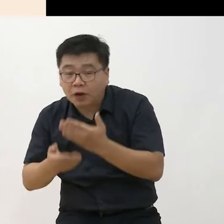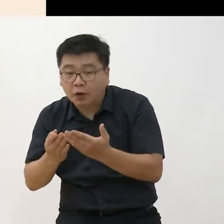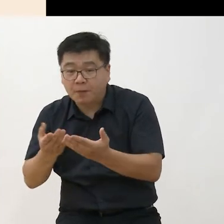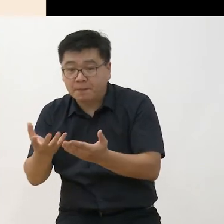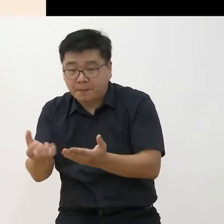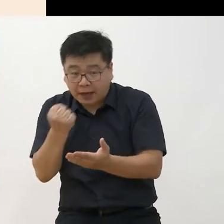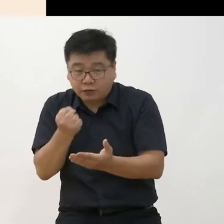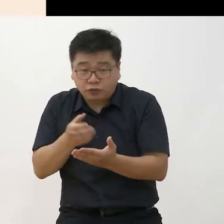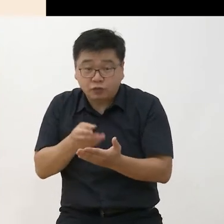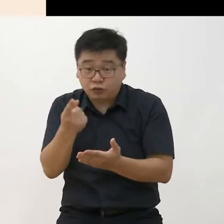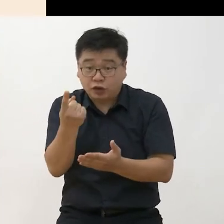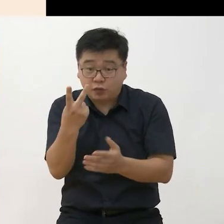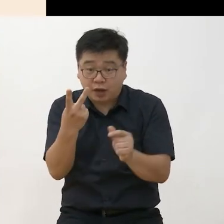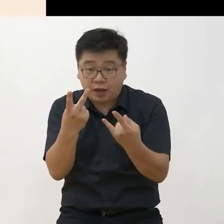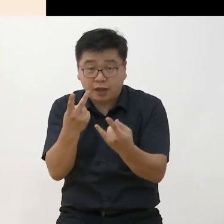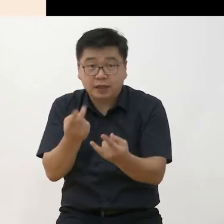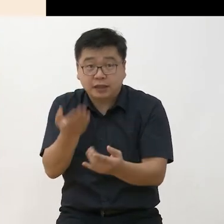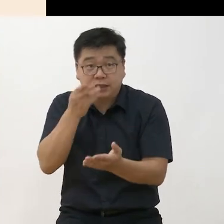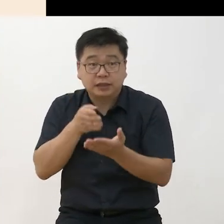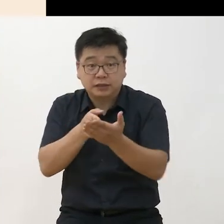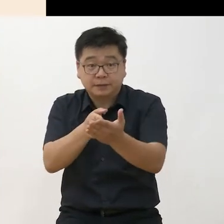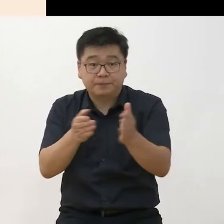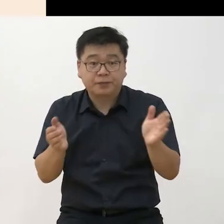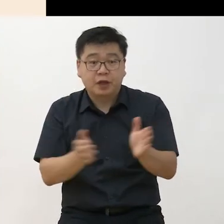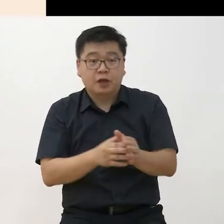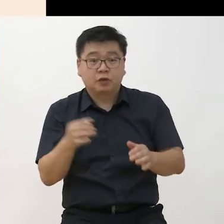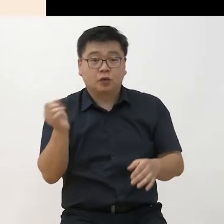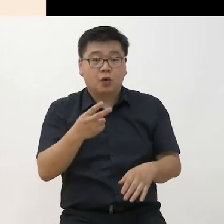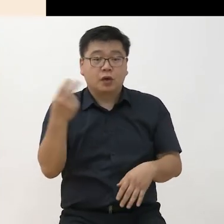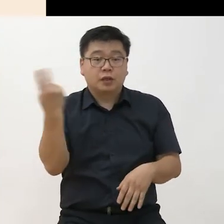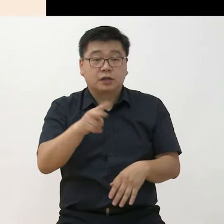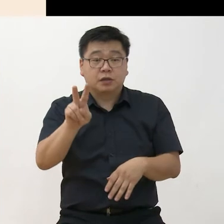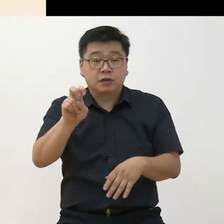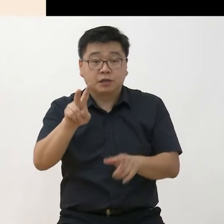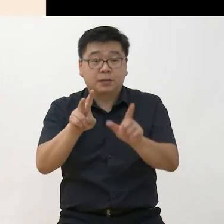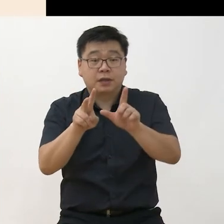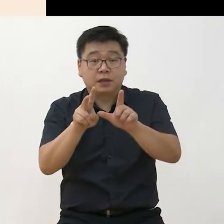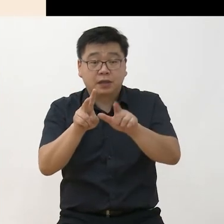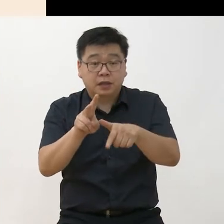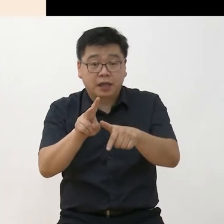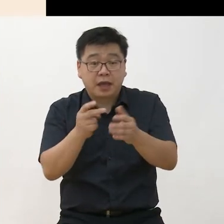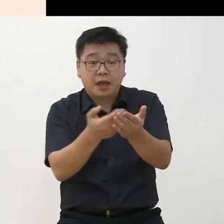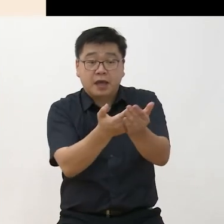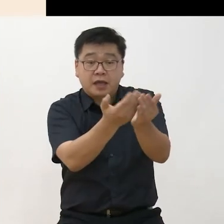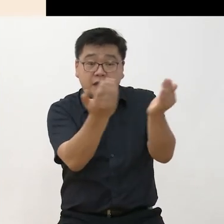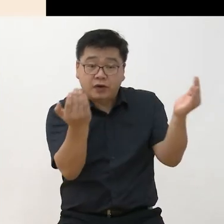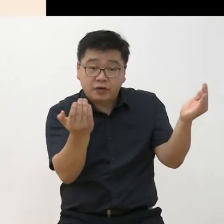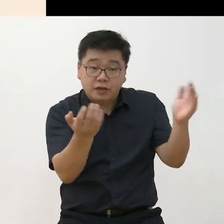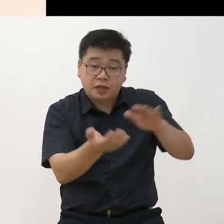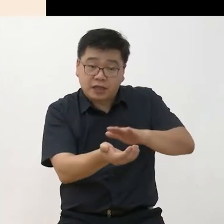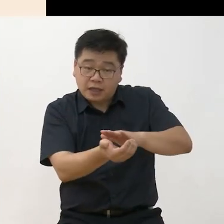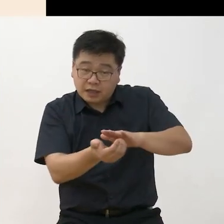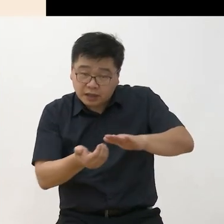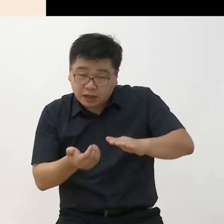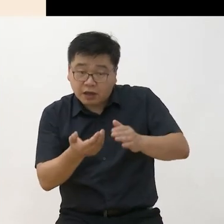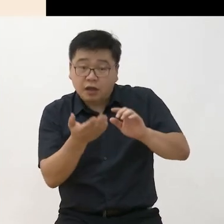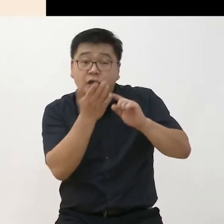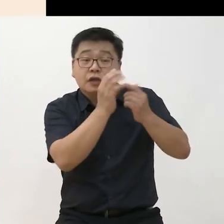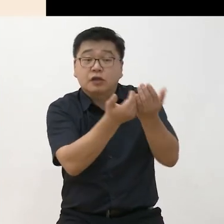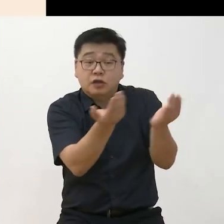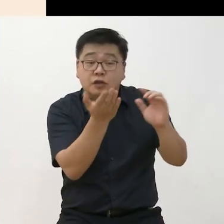지원 대상 사업은 이제 2022년이죠. 국내에서 개최 예정인 전시의 사전 연구 사업이라고 보시면